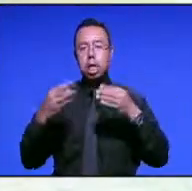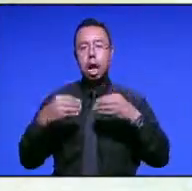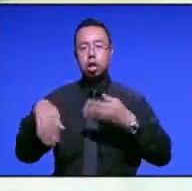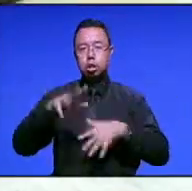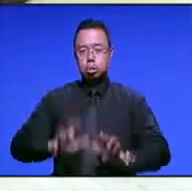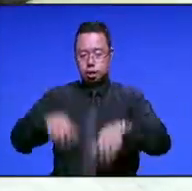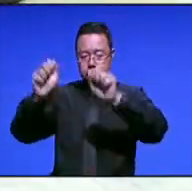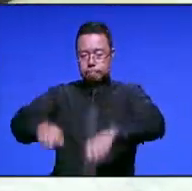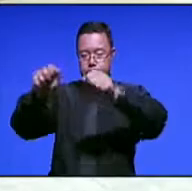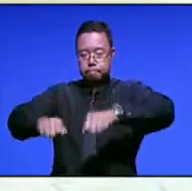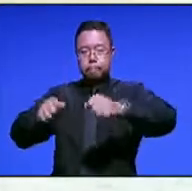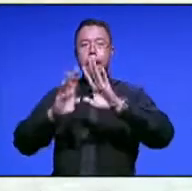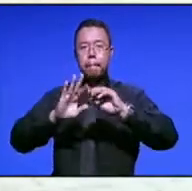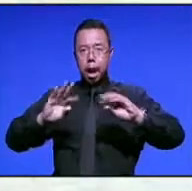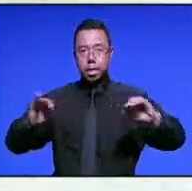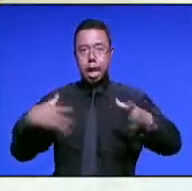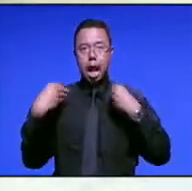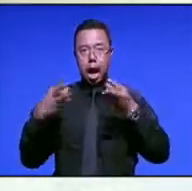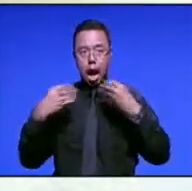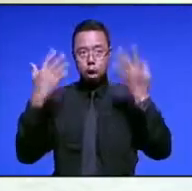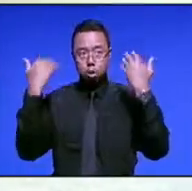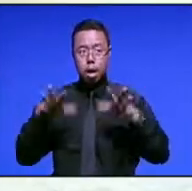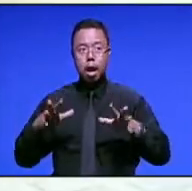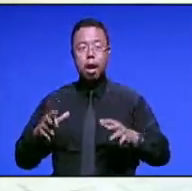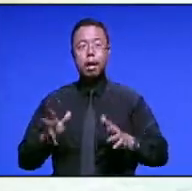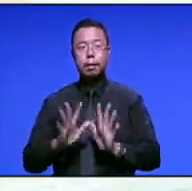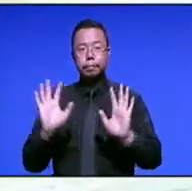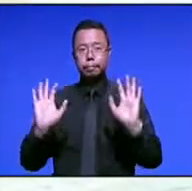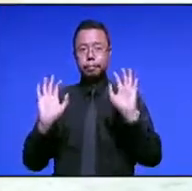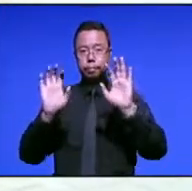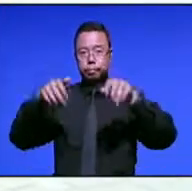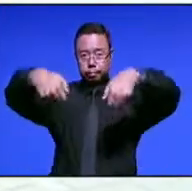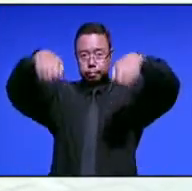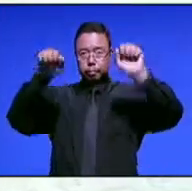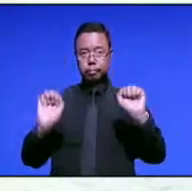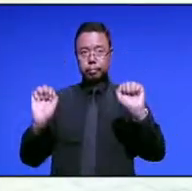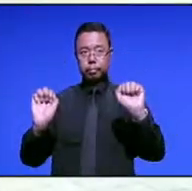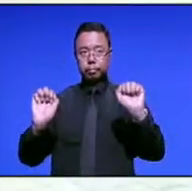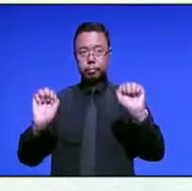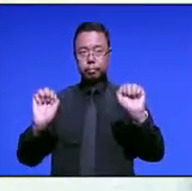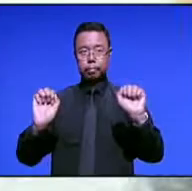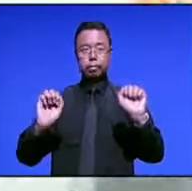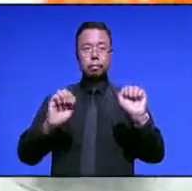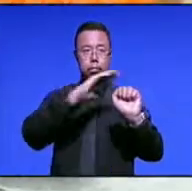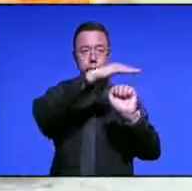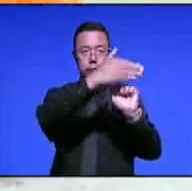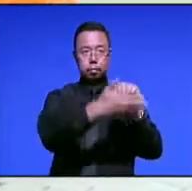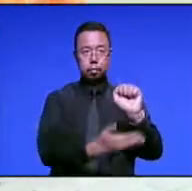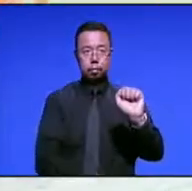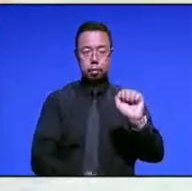permukaan karung harus dalam kondisi basah. Lipat jari ke arah dalam dan gunakan karung sebagai pelindung wajah dari